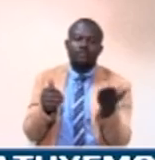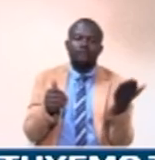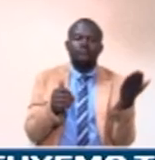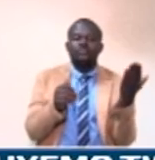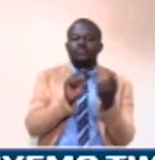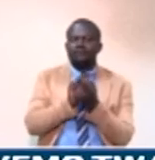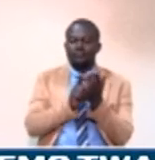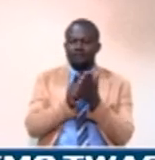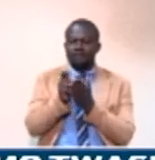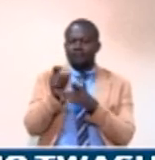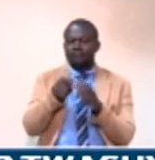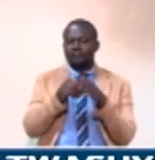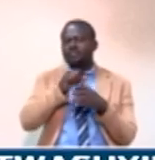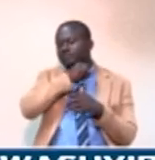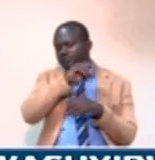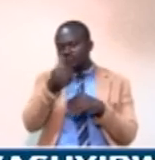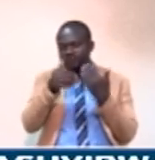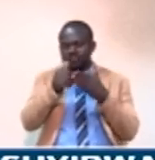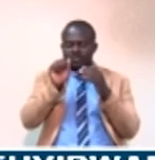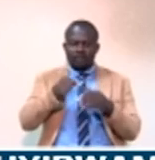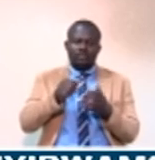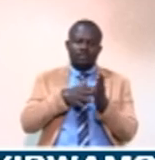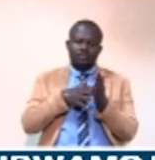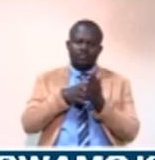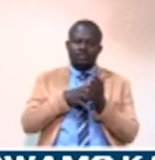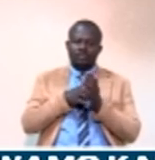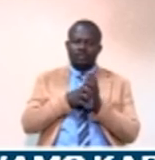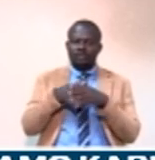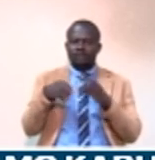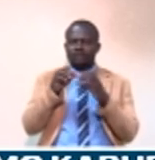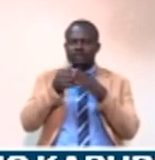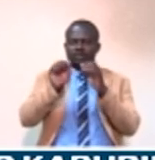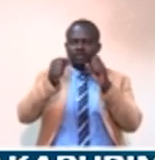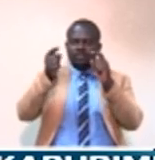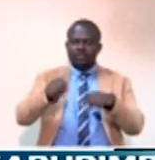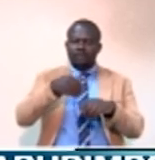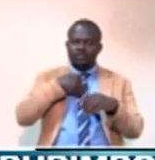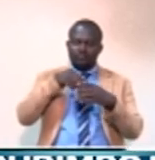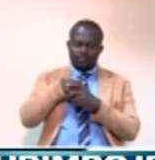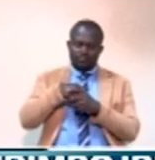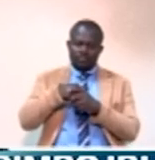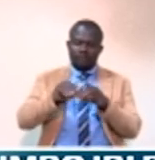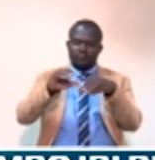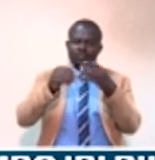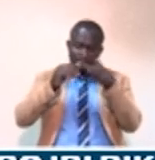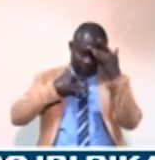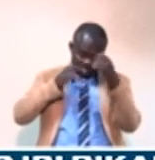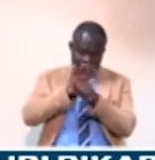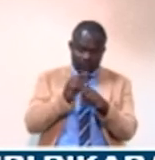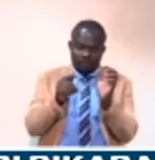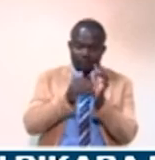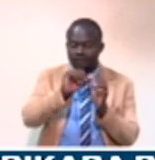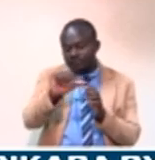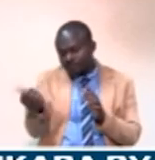nahura na virusi, ariko nkayanduza abandi bashobora kuba ari abanyantege nke ku buryo bashobora kuba bagira muri iki cyiciro cyo kuzahara. Ariko ikindi